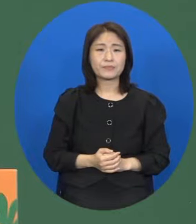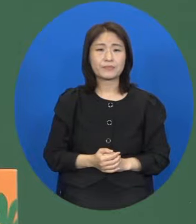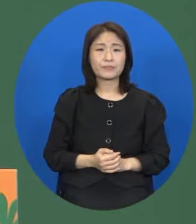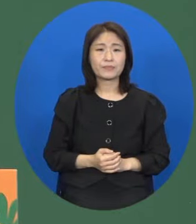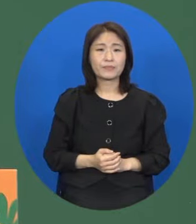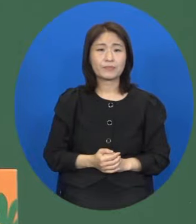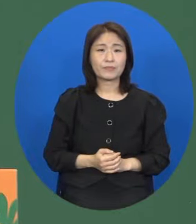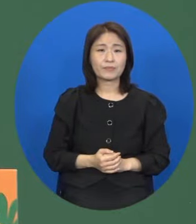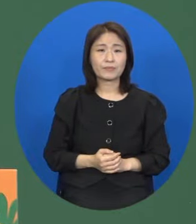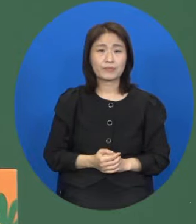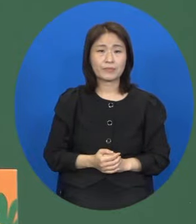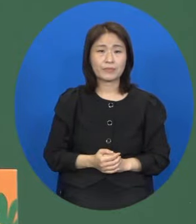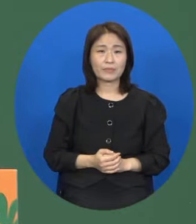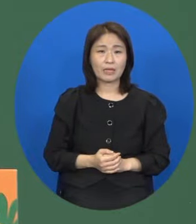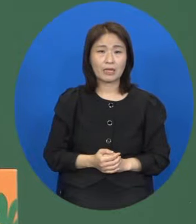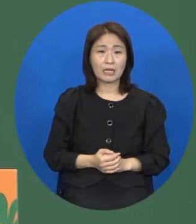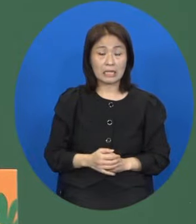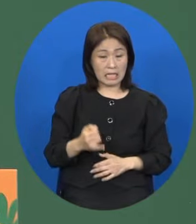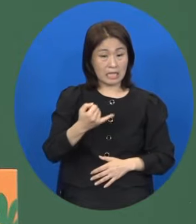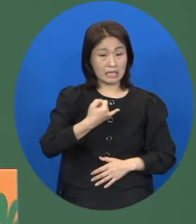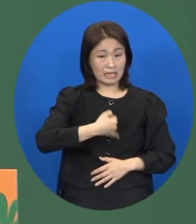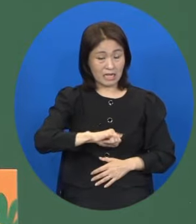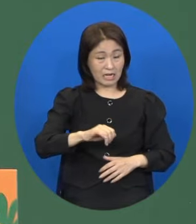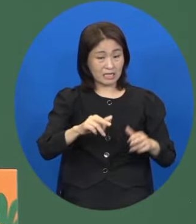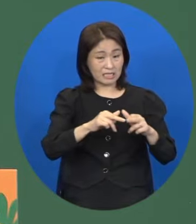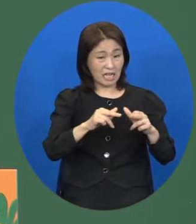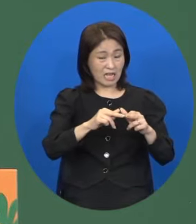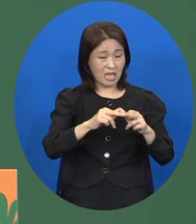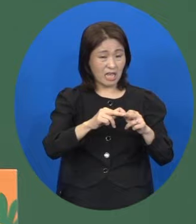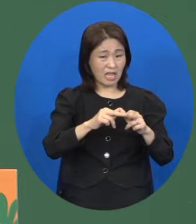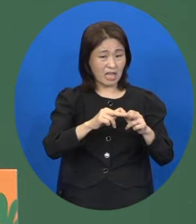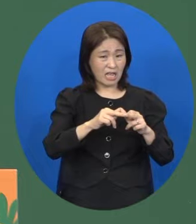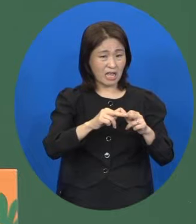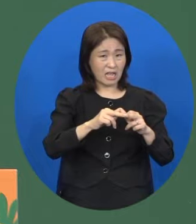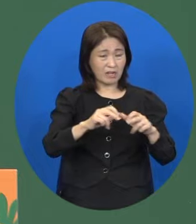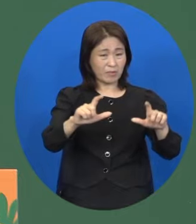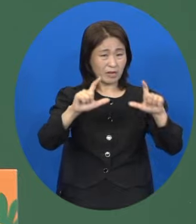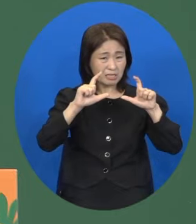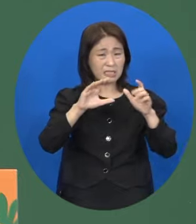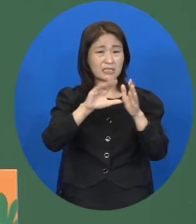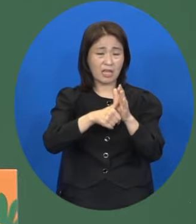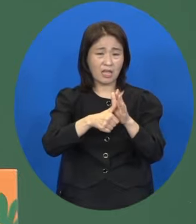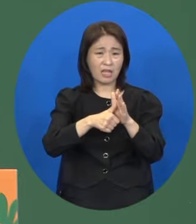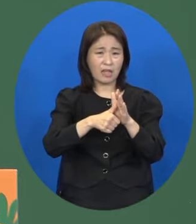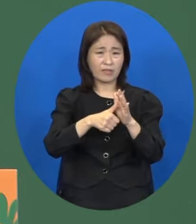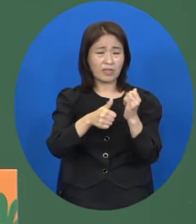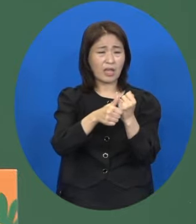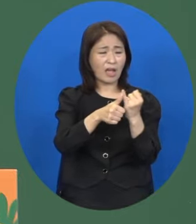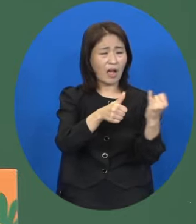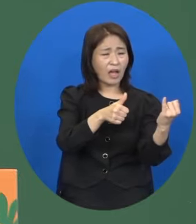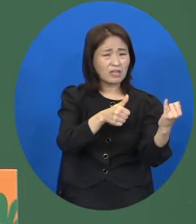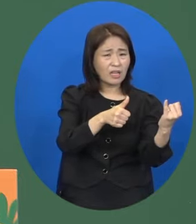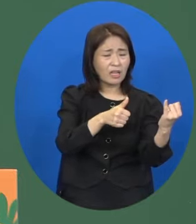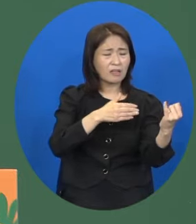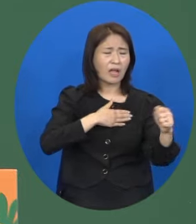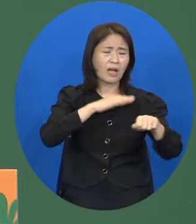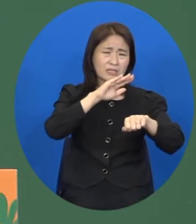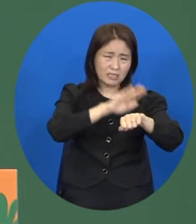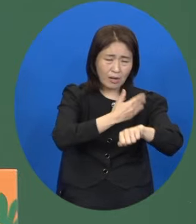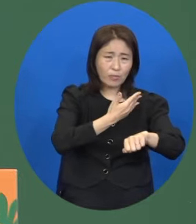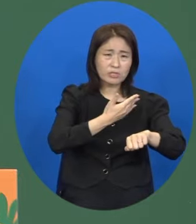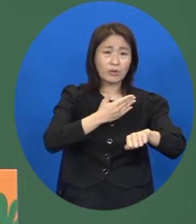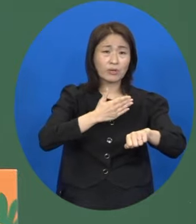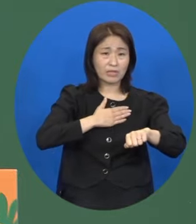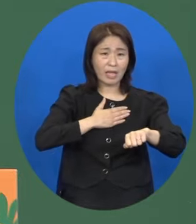처음 막내 아이의 장애 소식을 들었을 때 아내는 나 때문이라고, 내가 죄가 많아서, 내가 잘못한 게 많아서 아이가 이렇게